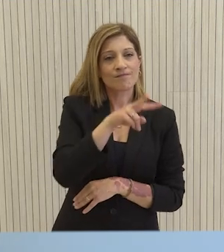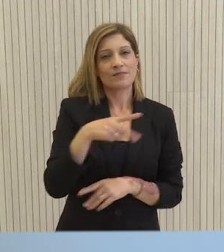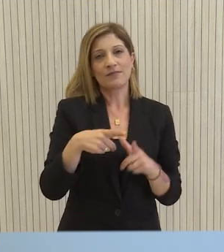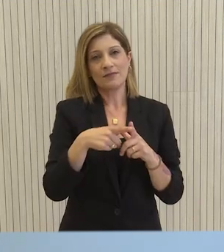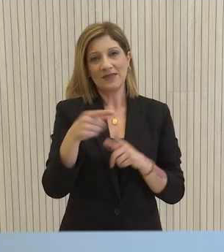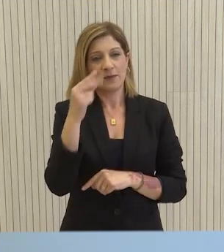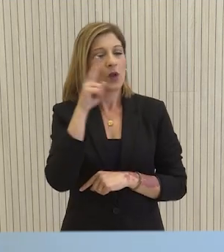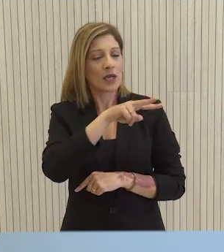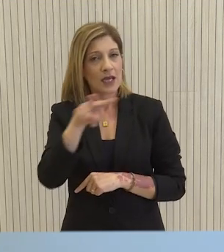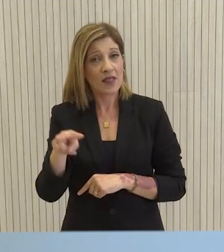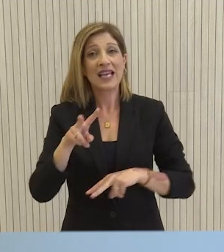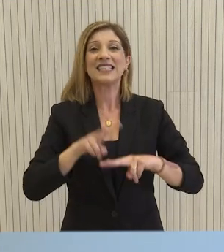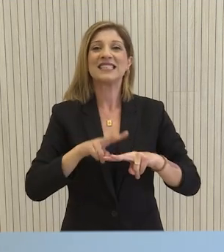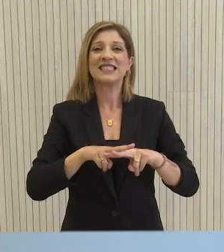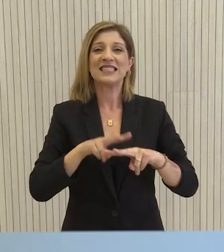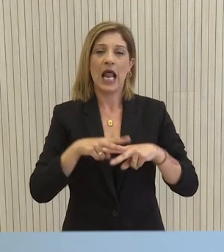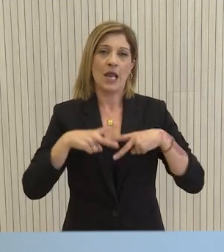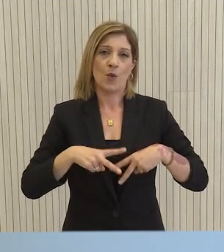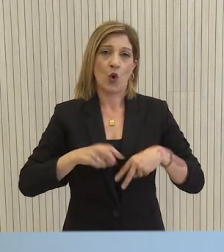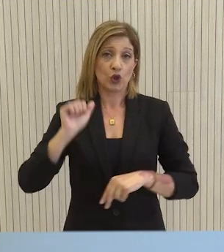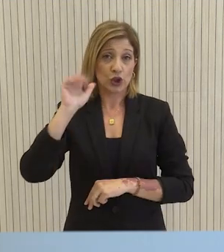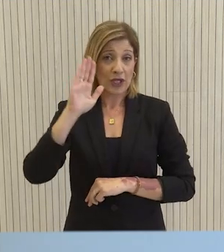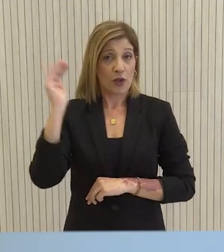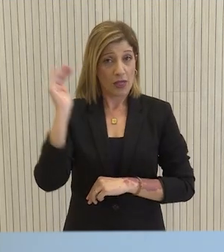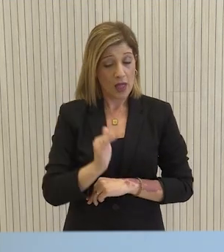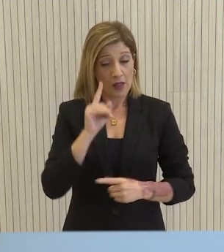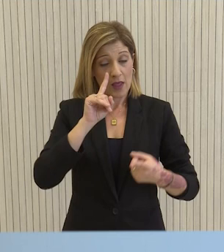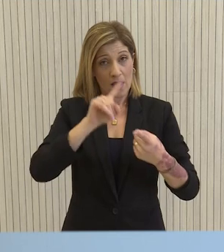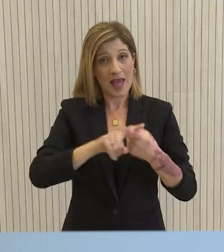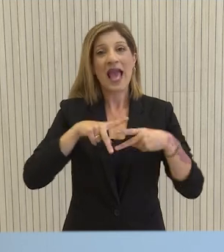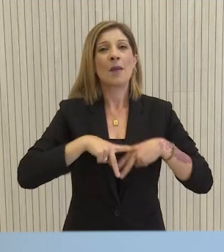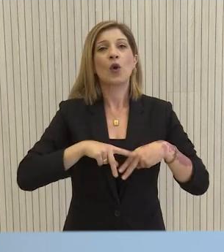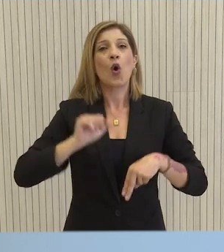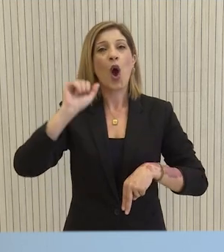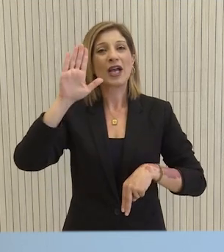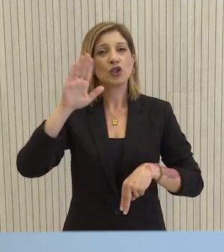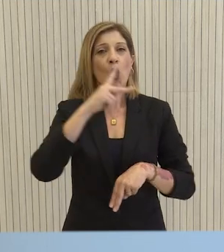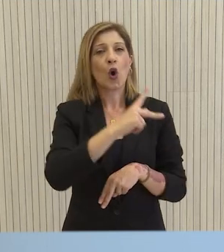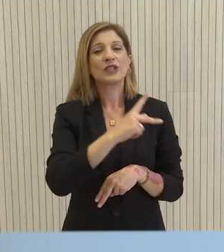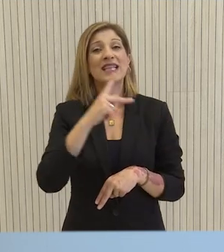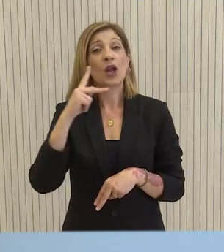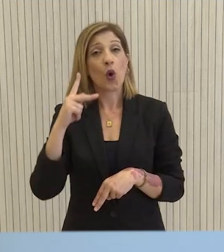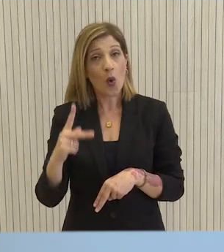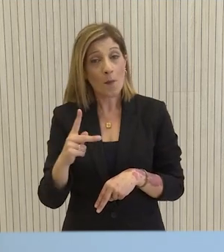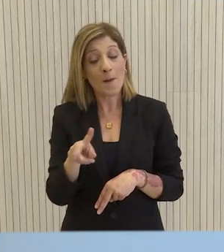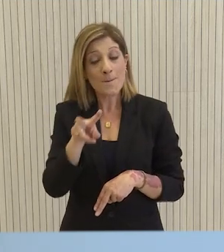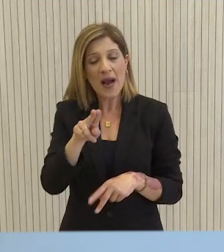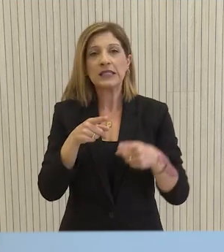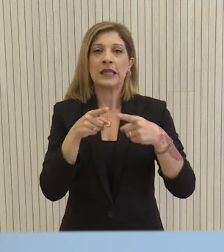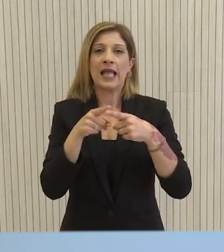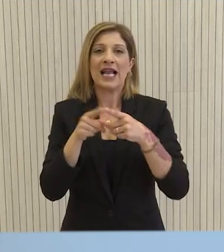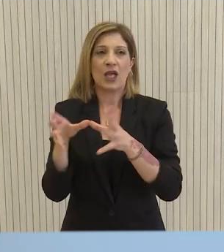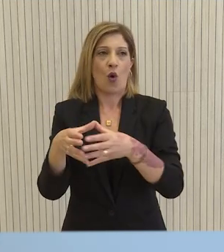της πρωτοβουλίας. Ο Ισραηλινός Υπουργός Εξωτερικών θα πραγματοποιήσει συνάντηση με τον Υπουργό Εξωτερικών Κωνσταντίνο Κόμπο στην παρουσία τεχνικών ομάδων